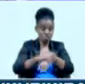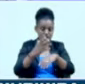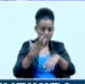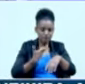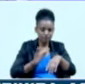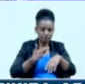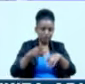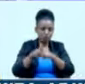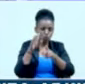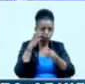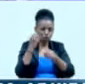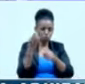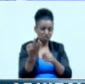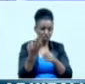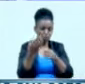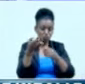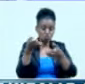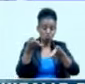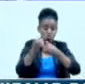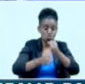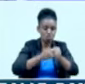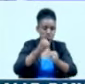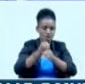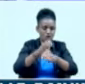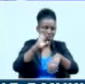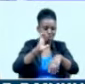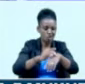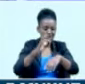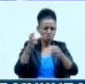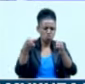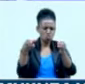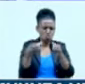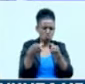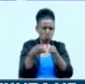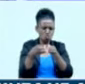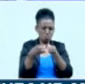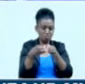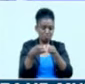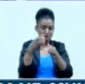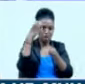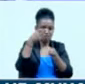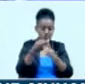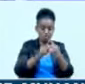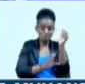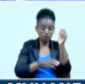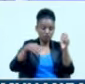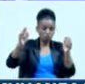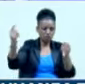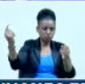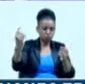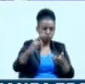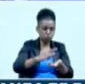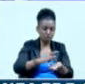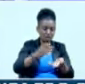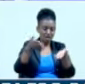nk'uko byagaragaye mu kwezi kwa gatatu uyu mwaka ni mu banduye twabonyemo itsinda, mu bagenzi baturukaga hanze nibo twabonyemo itsinda